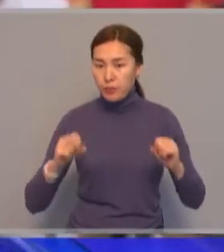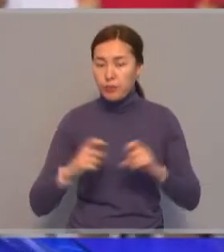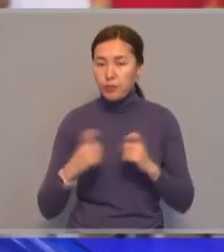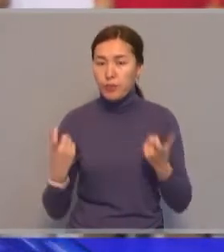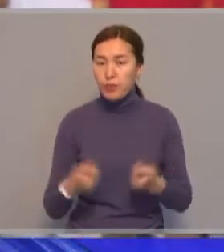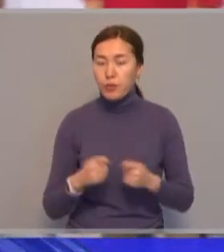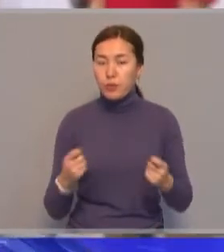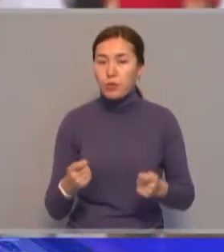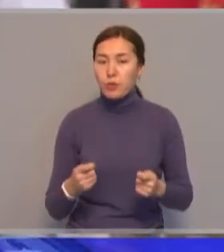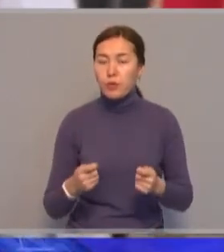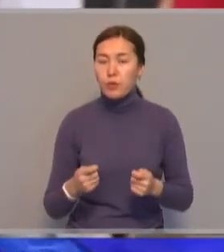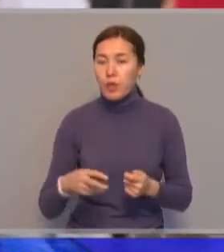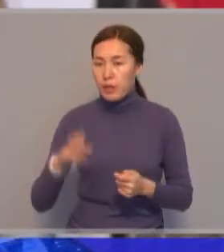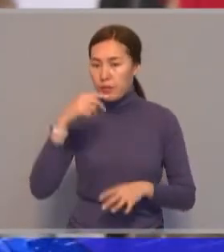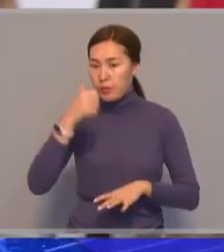алаңқайлар ашылғанына жоғарыдағы